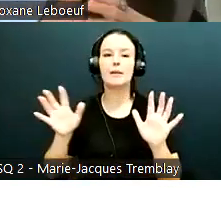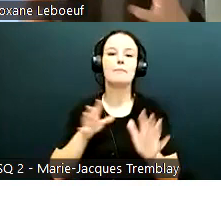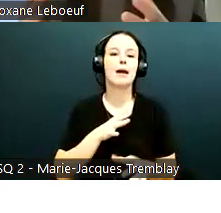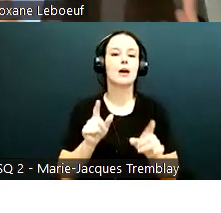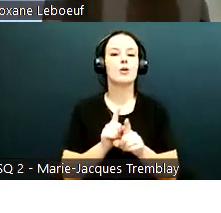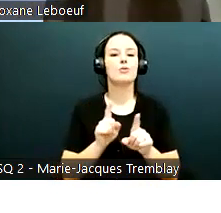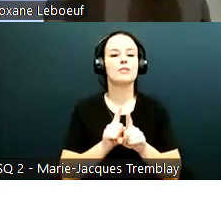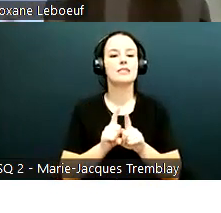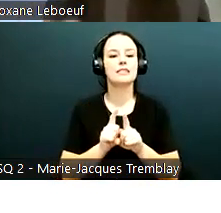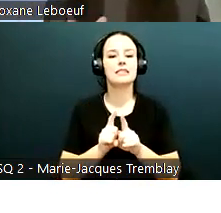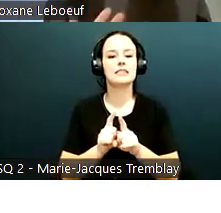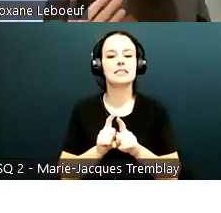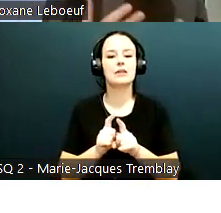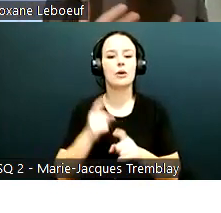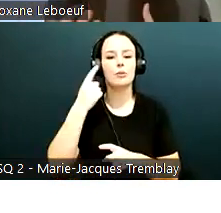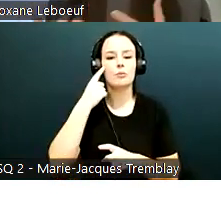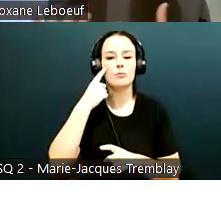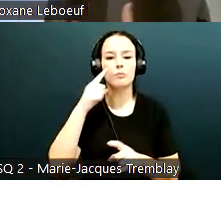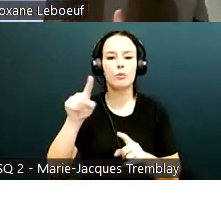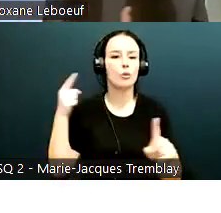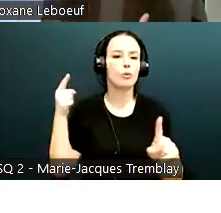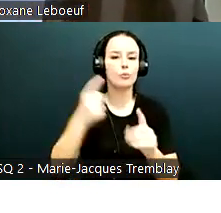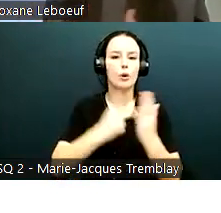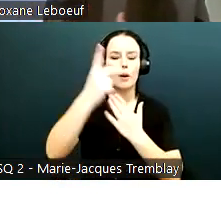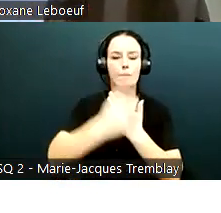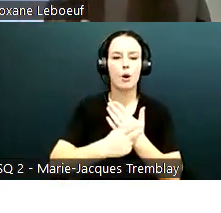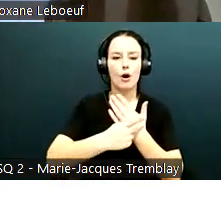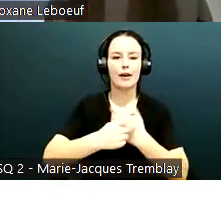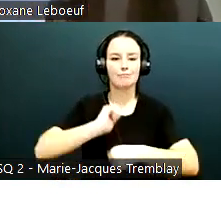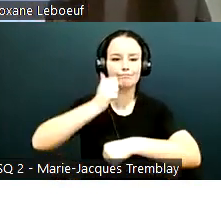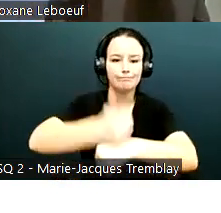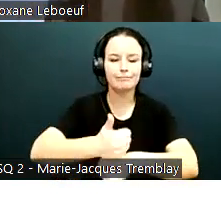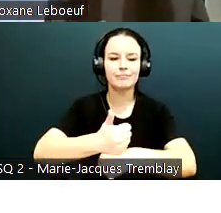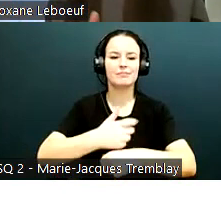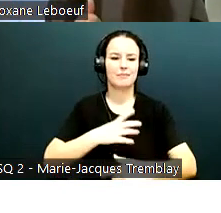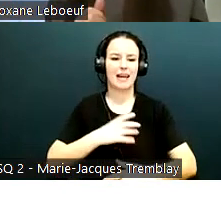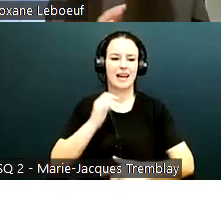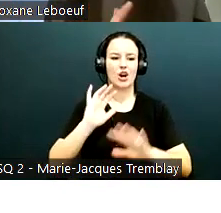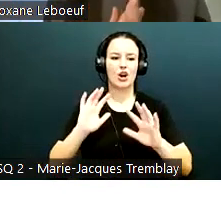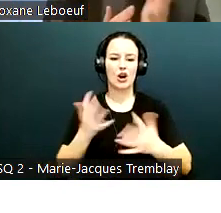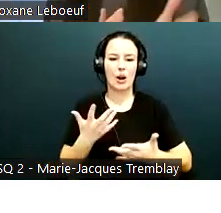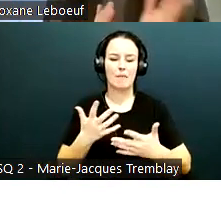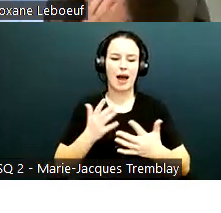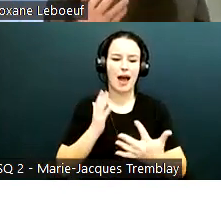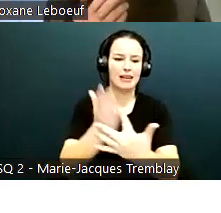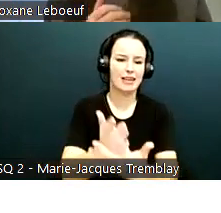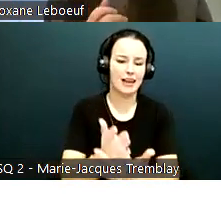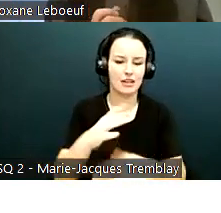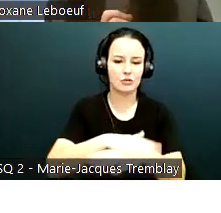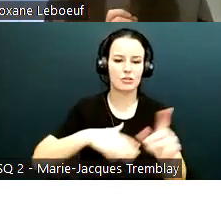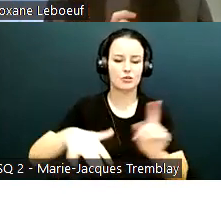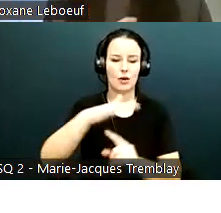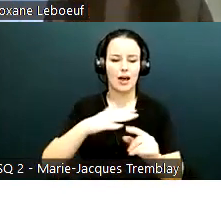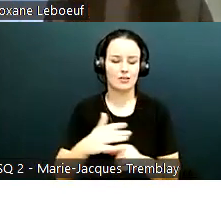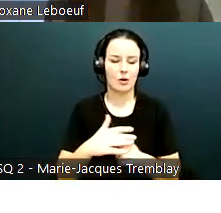aussi, pour être capable de développer le programme, de bien comprendre c'est quoi les freins et les leviers à l'intervention en contexte d'intolérance. Donc, ici, un résident nous